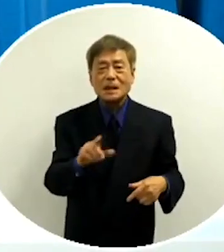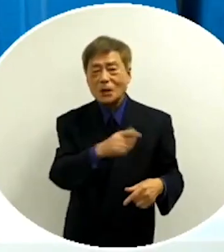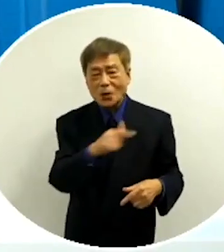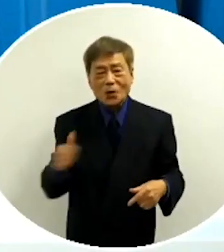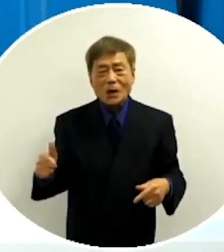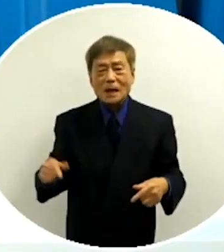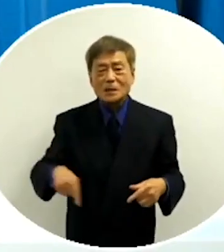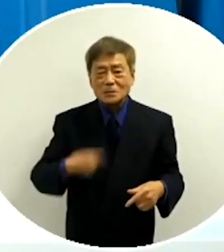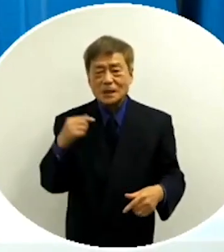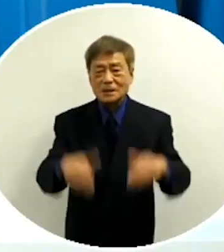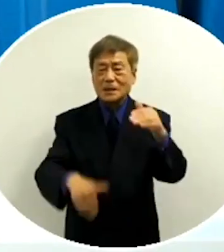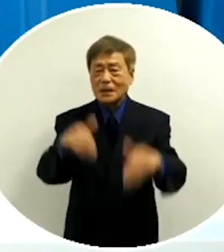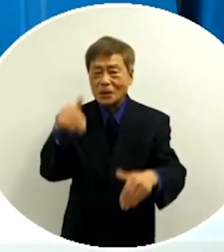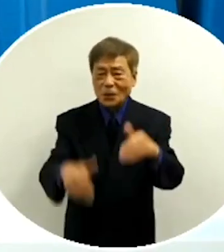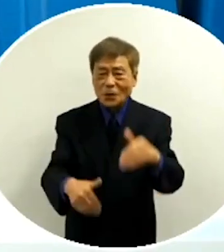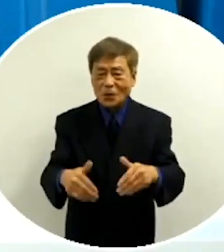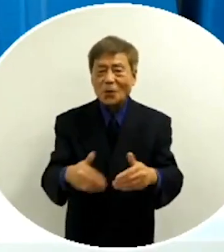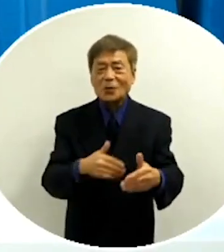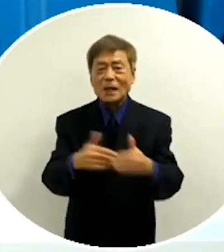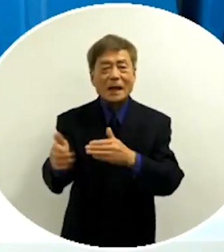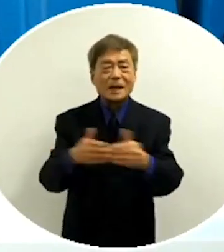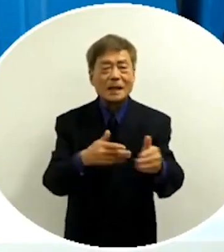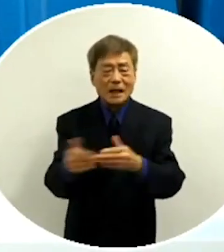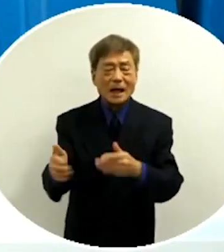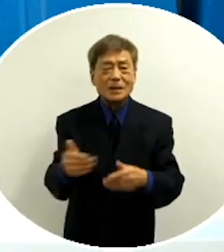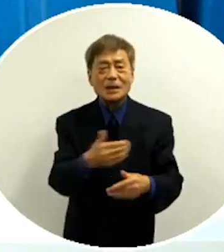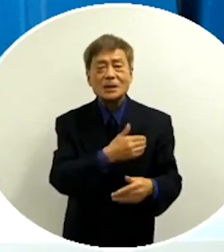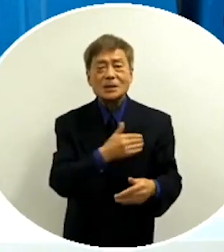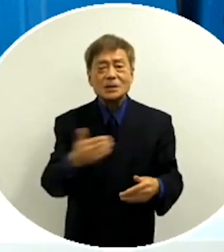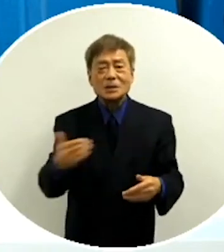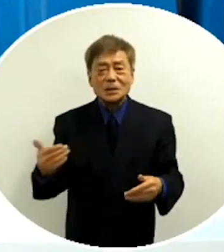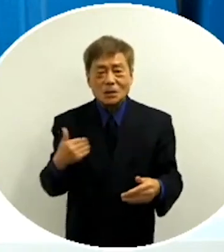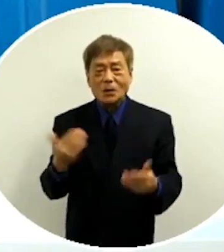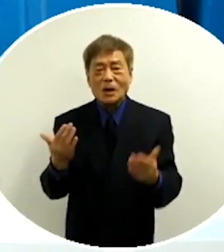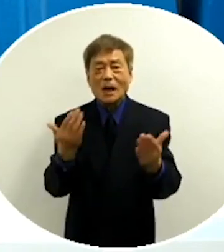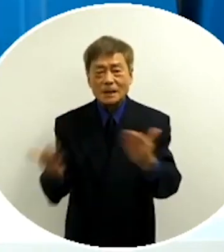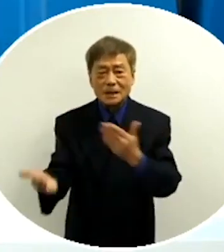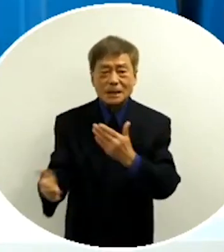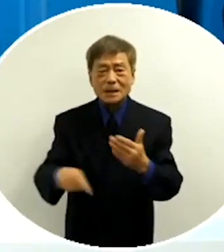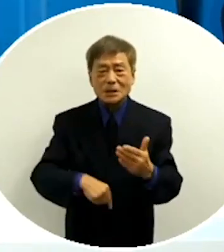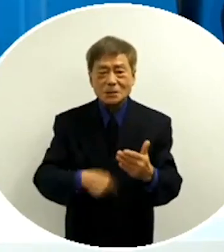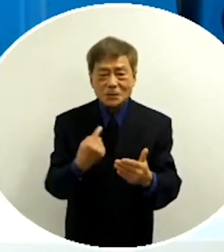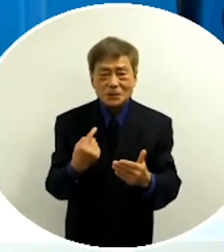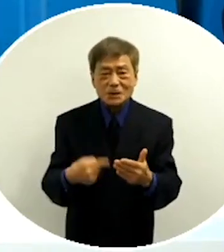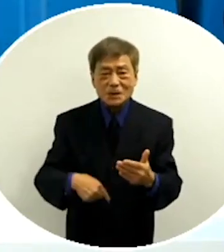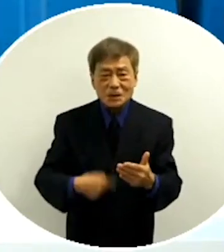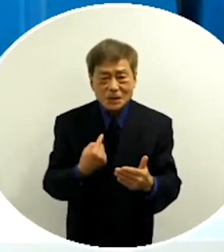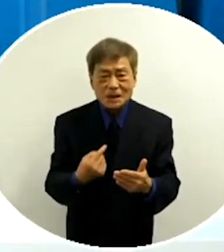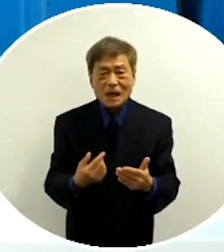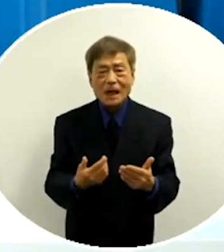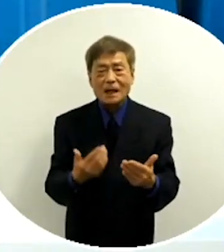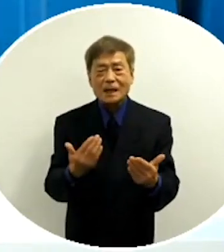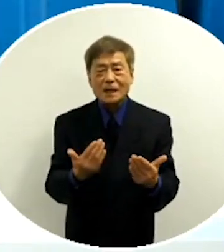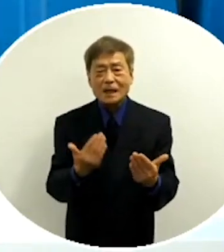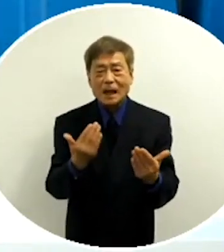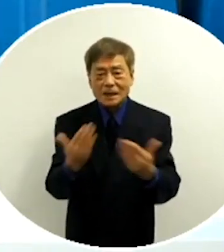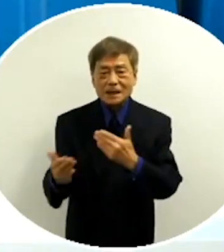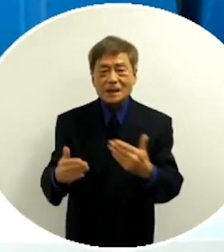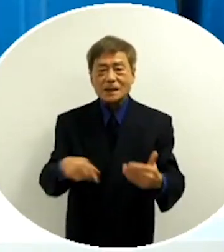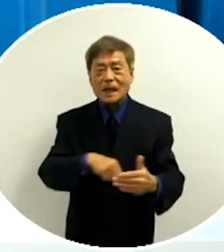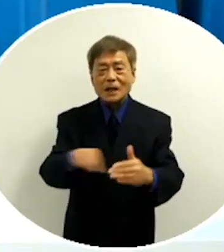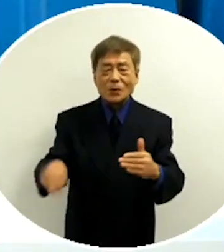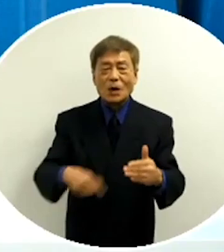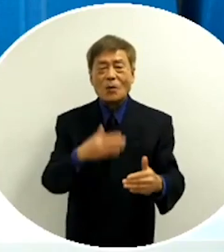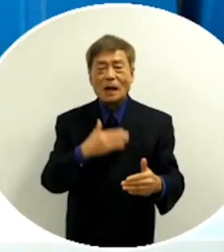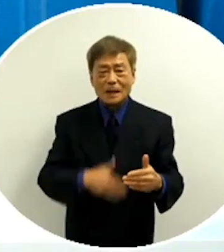味分たちが投票した髪ってこんな風なんだっていうのが鹿にわかってやっぱり山かあってすごい大事だなっていうのを感じまし